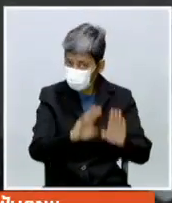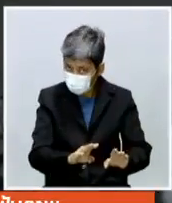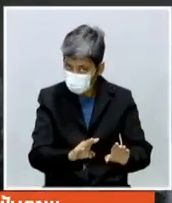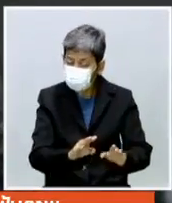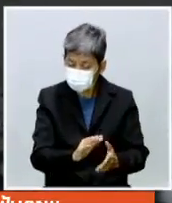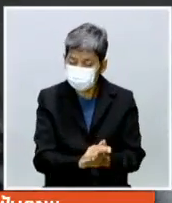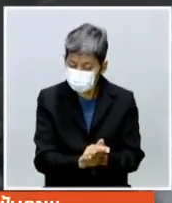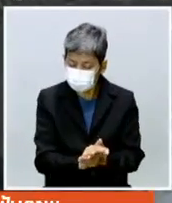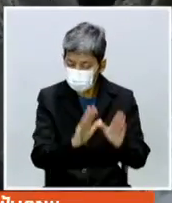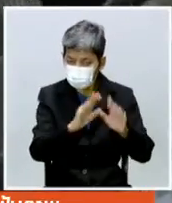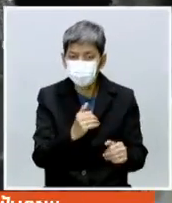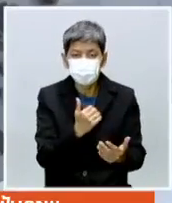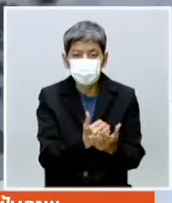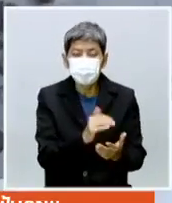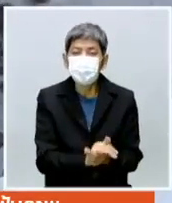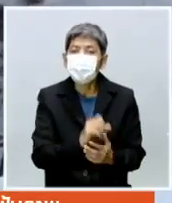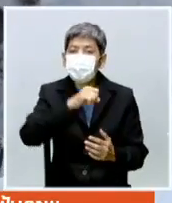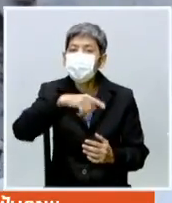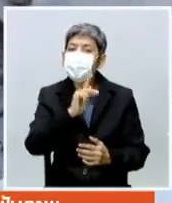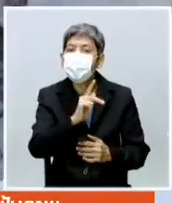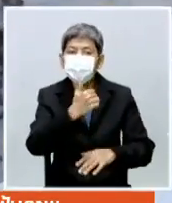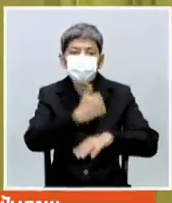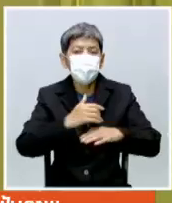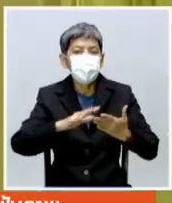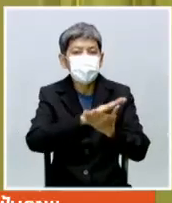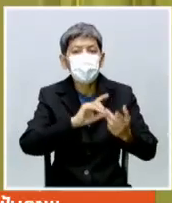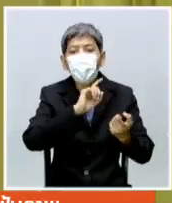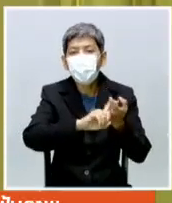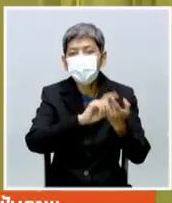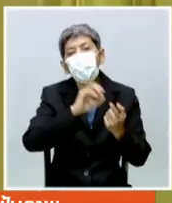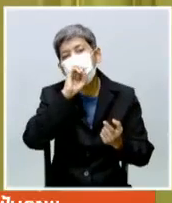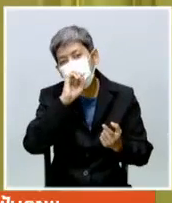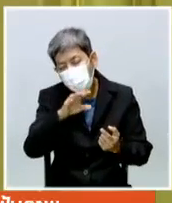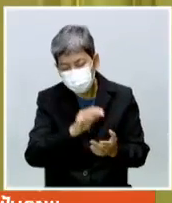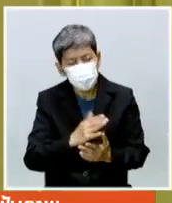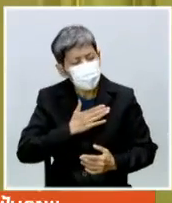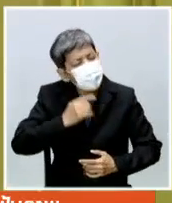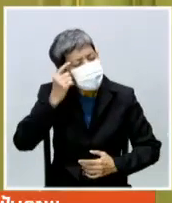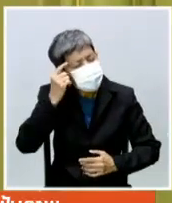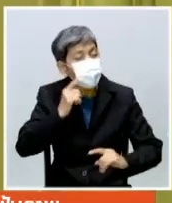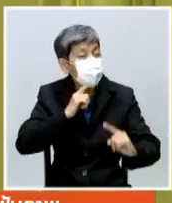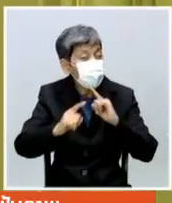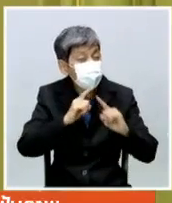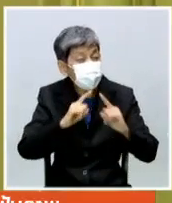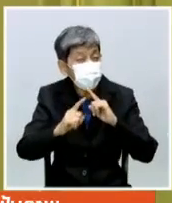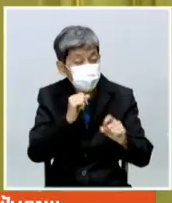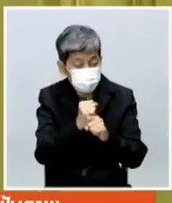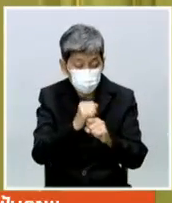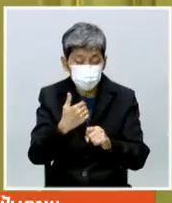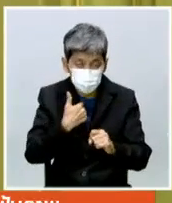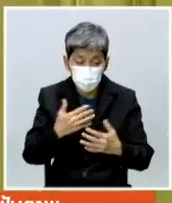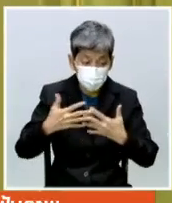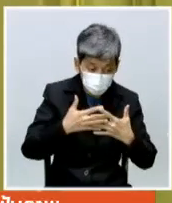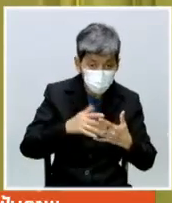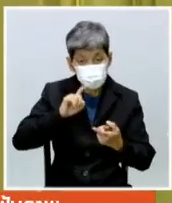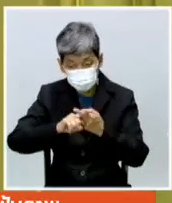คะล่าสุดนายเซอร์เกย์ลาฟรอฟรัฐมนตรีต่างประเทศรัสเซียกล่าวว่าเขาคาดว่าการเจรจาระหว่างส